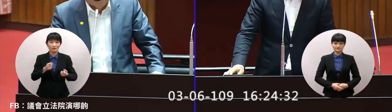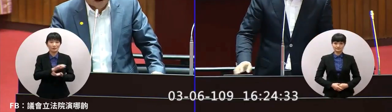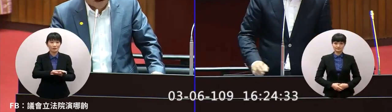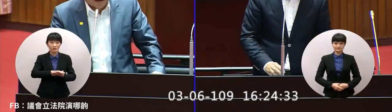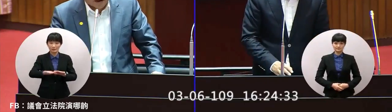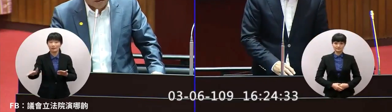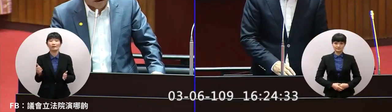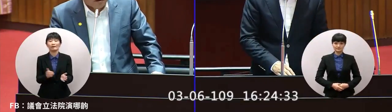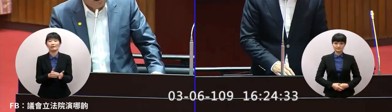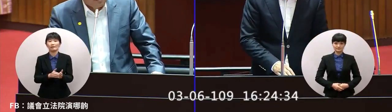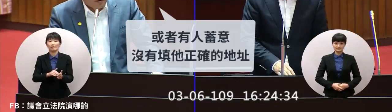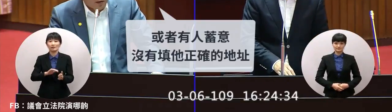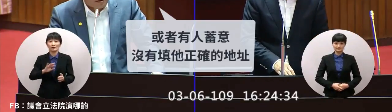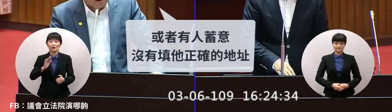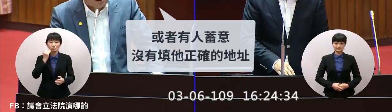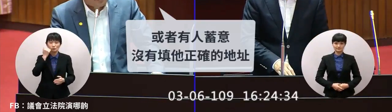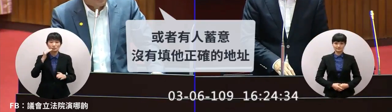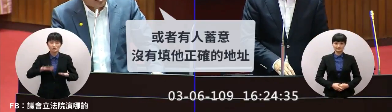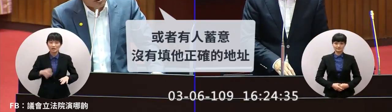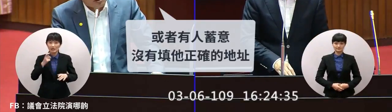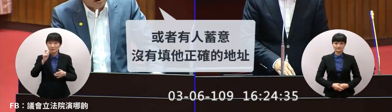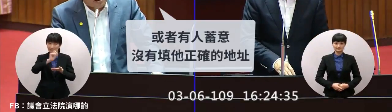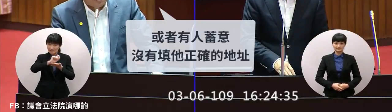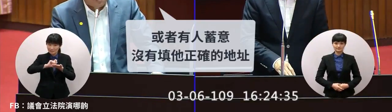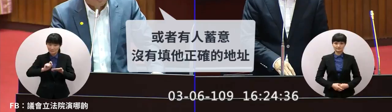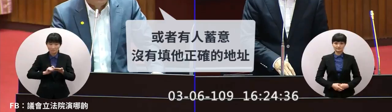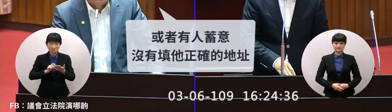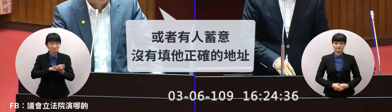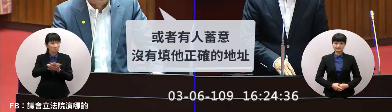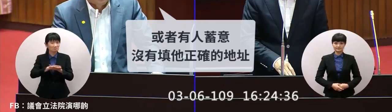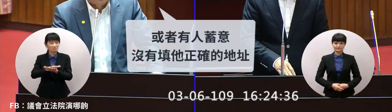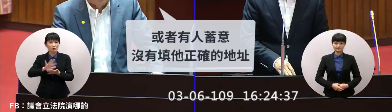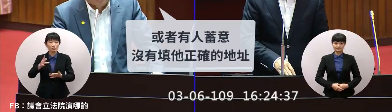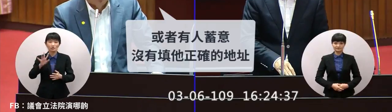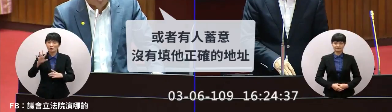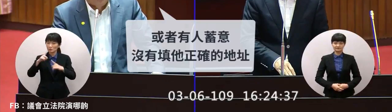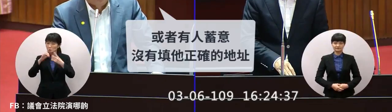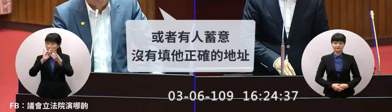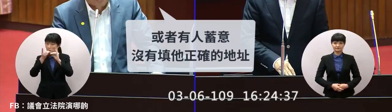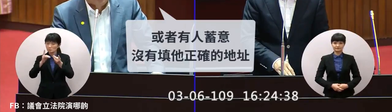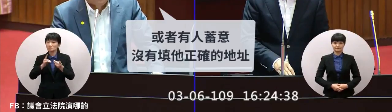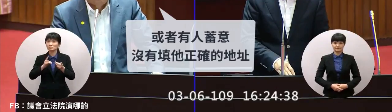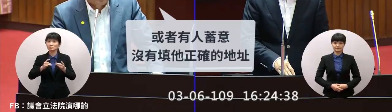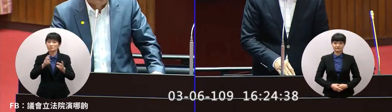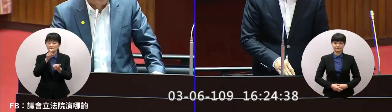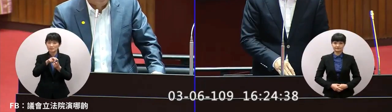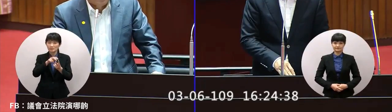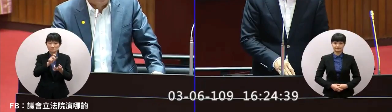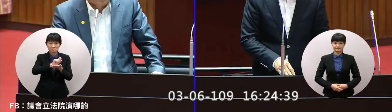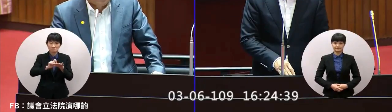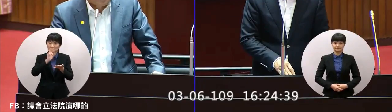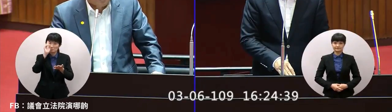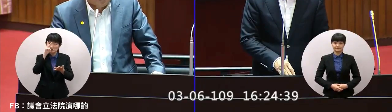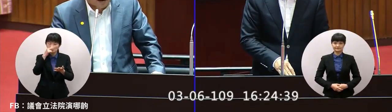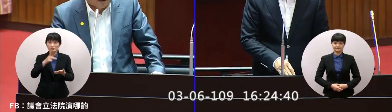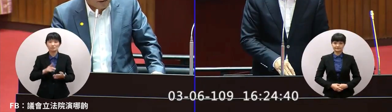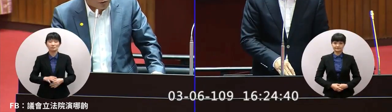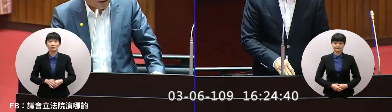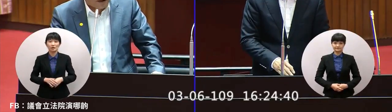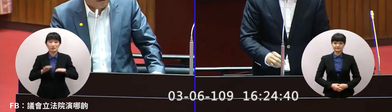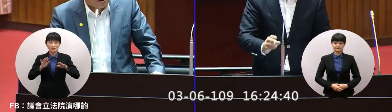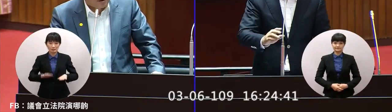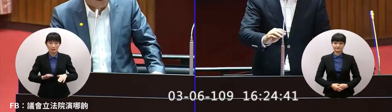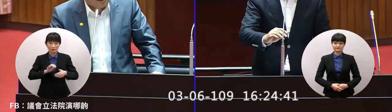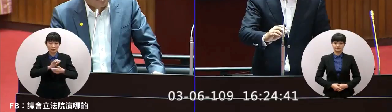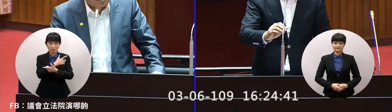有些字太潦草，或是有的蓄意，哦，没有填他正确的地址，所以现在两个一定要填